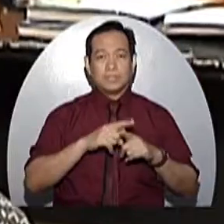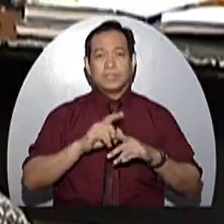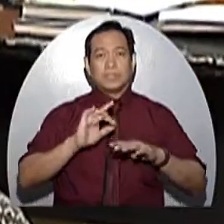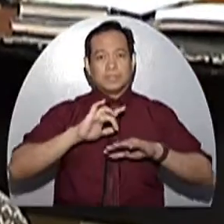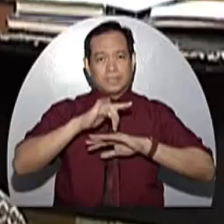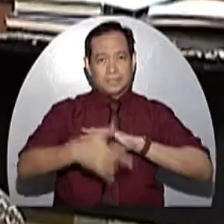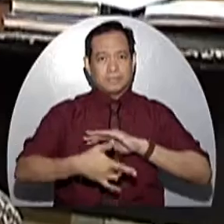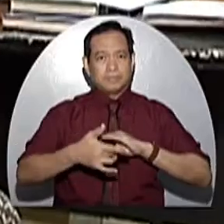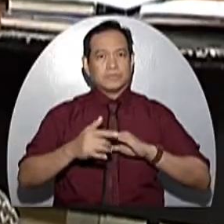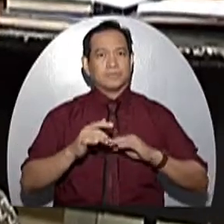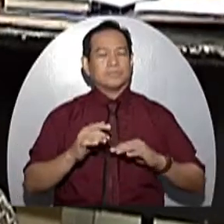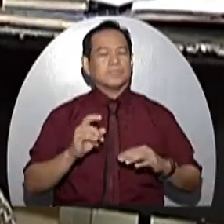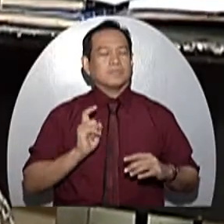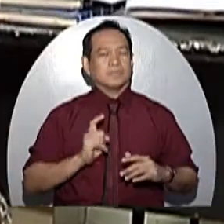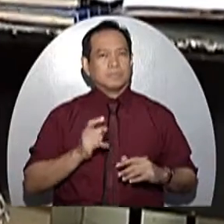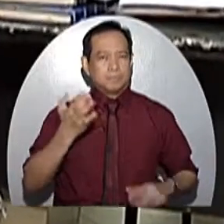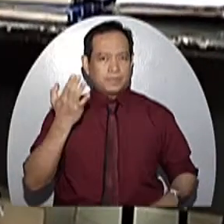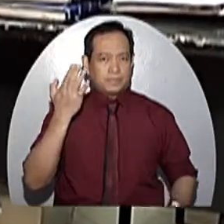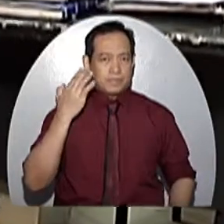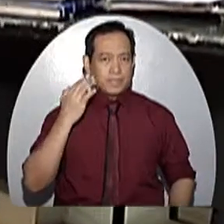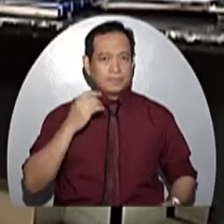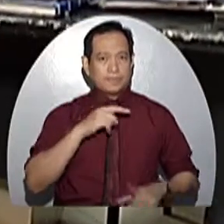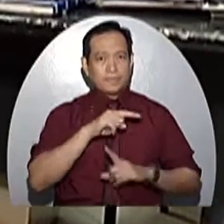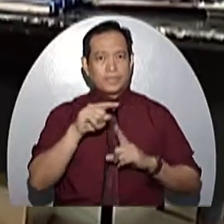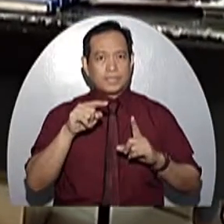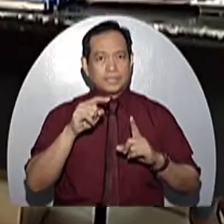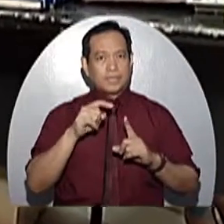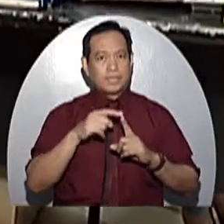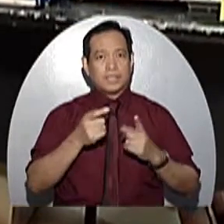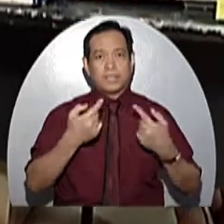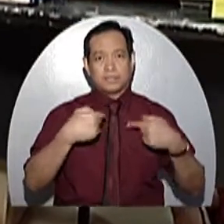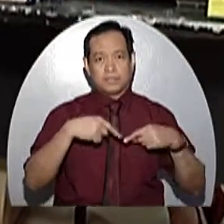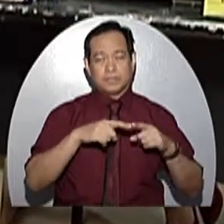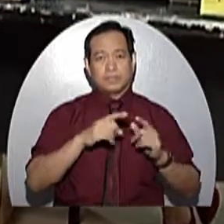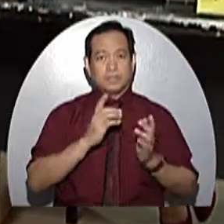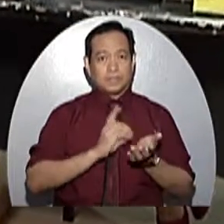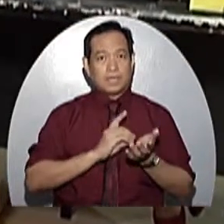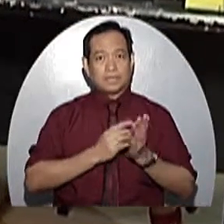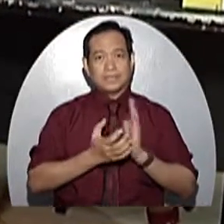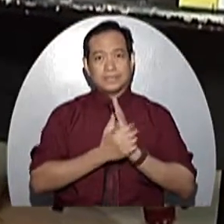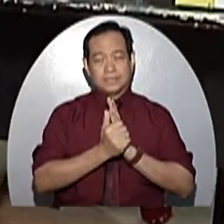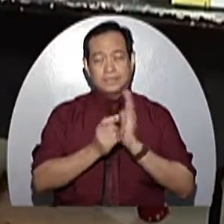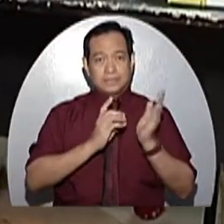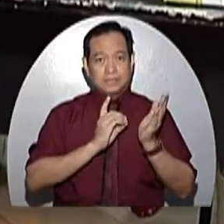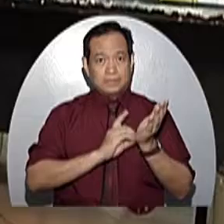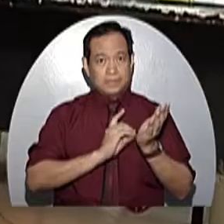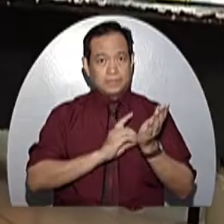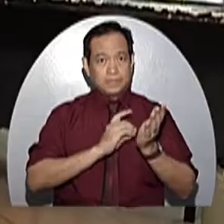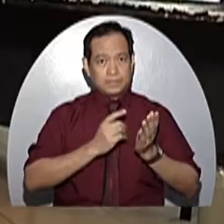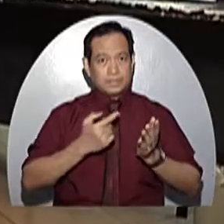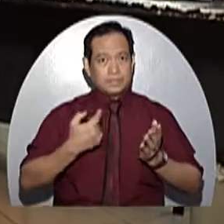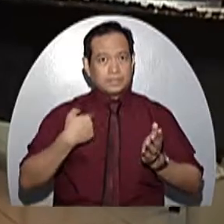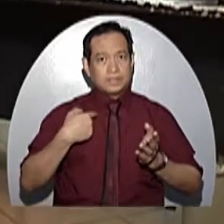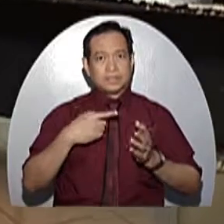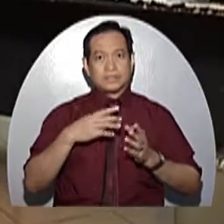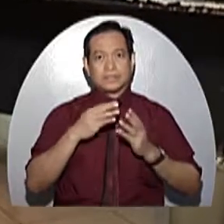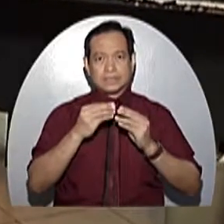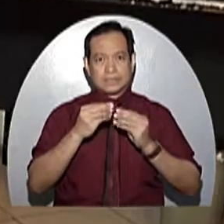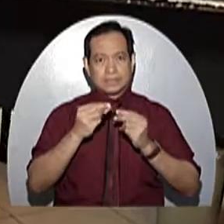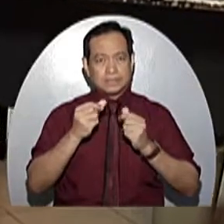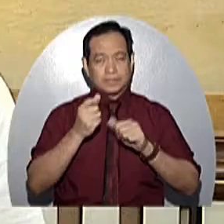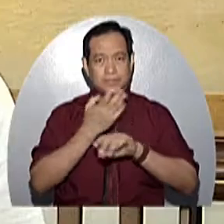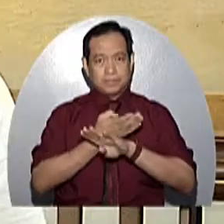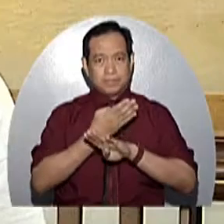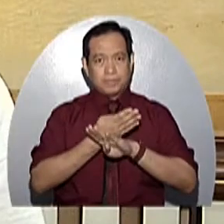mga naranasan, natutumba ako ng bingla. Nung kumonsulta po sa espesyalista, nakita nga po na merong napupudpud